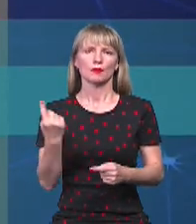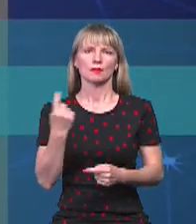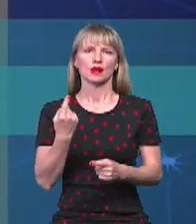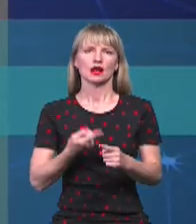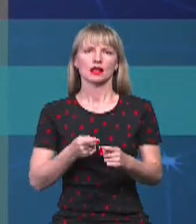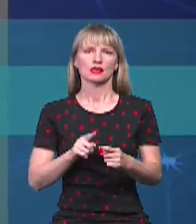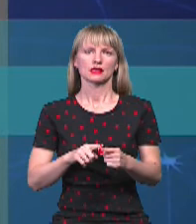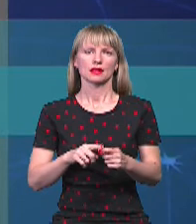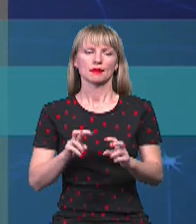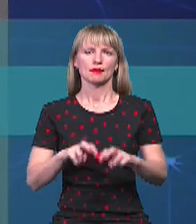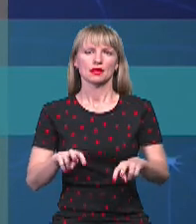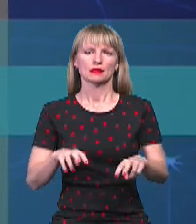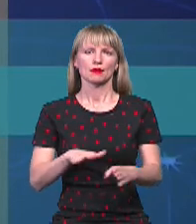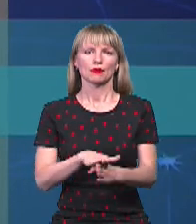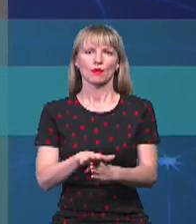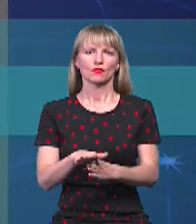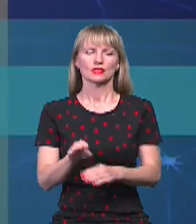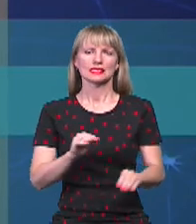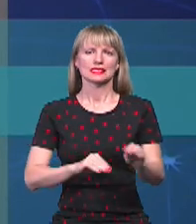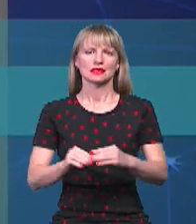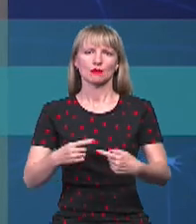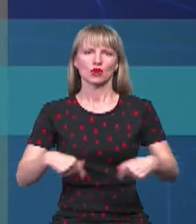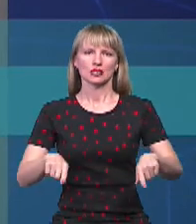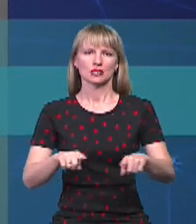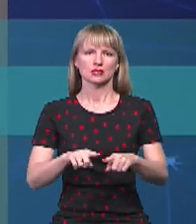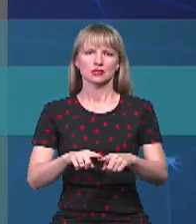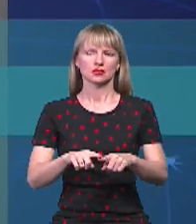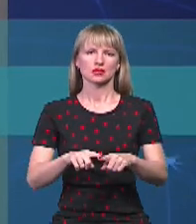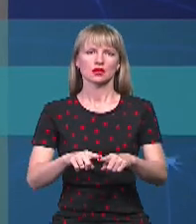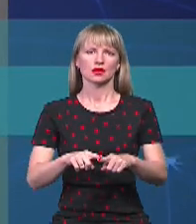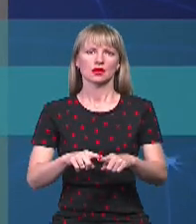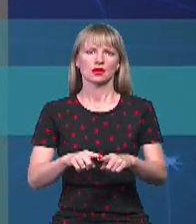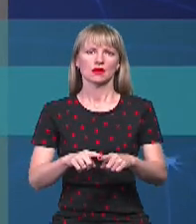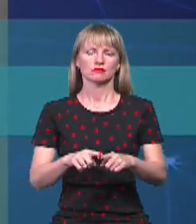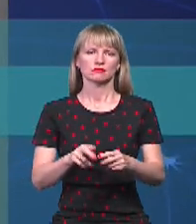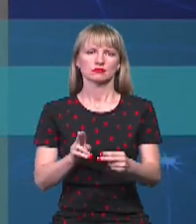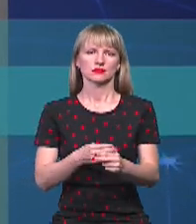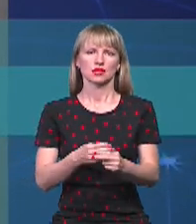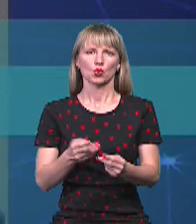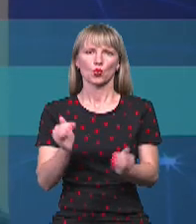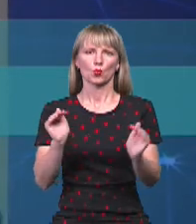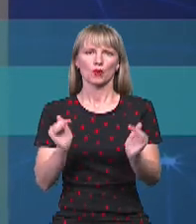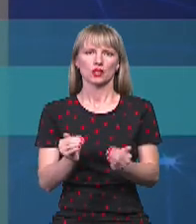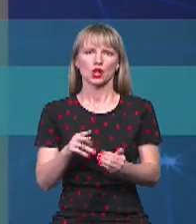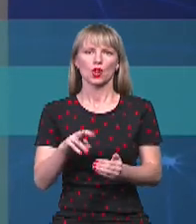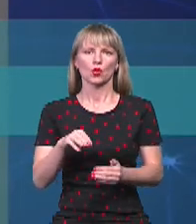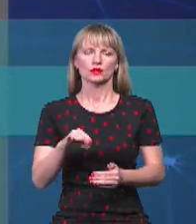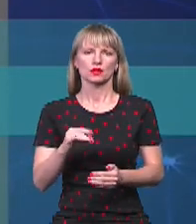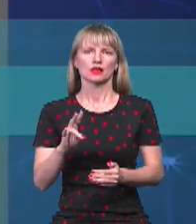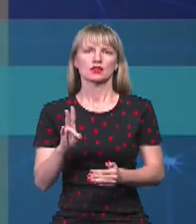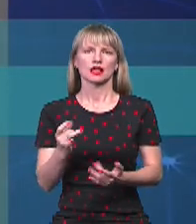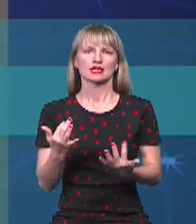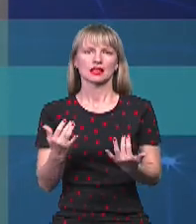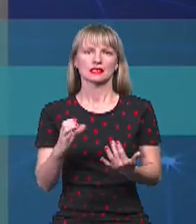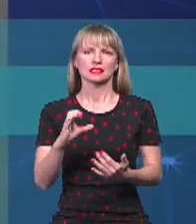это все-таки пересмотреть полностью систему организации, детализировать, уменьшить лоты, может быть, там на